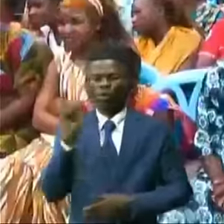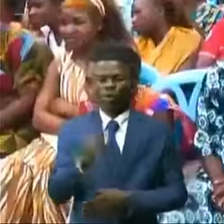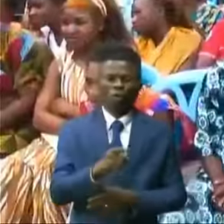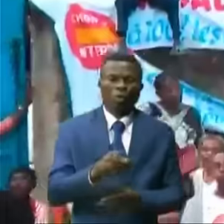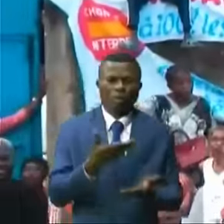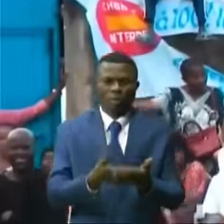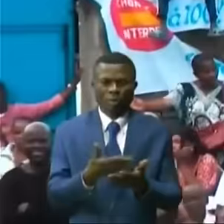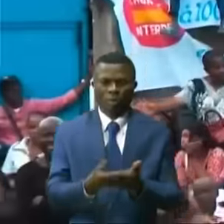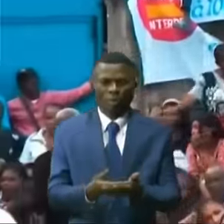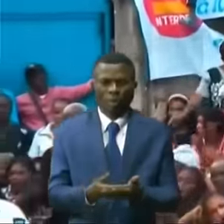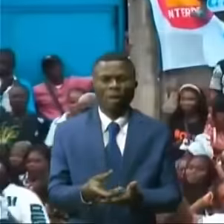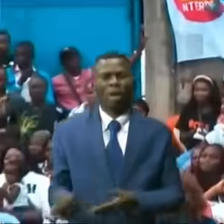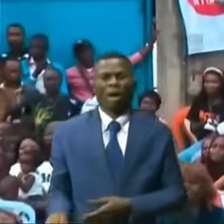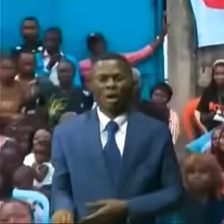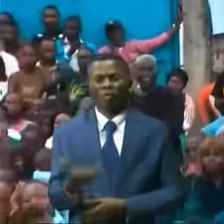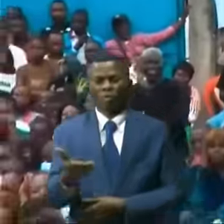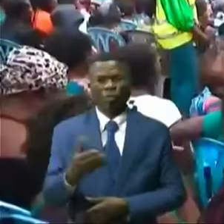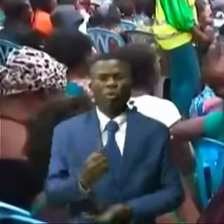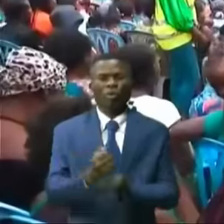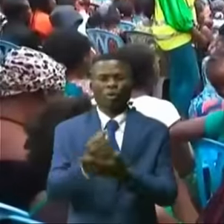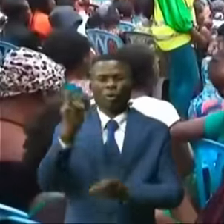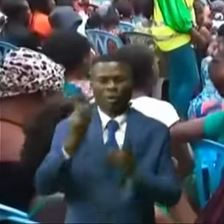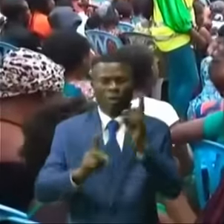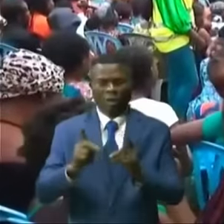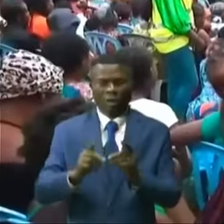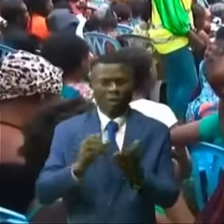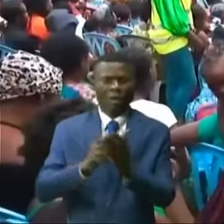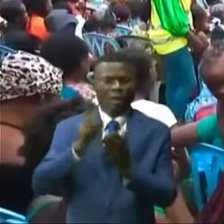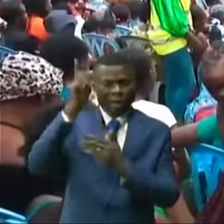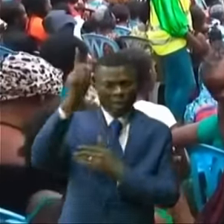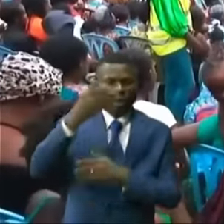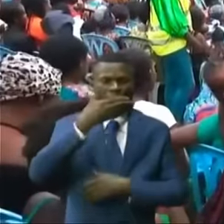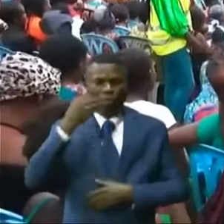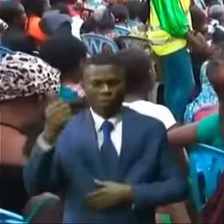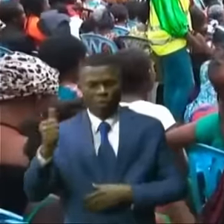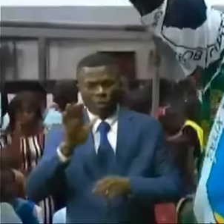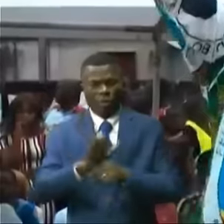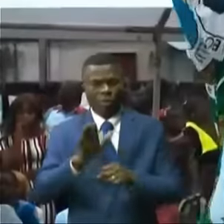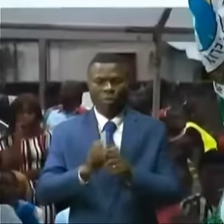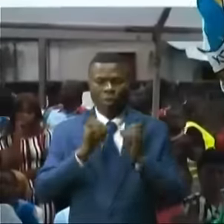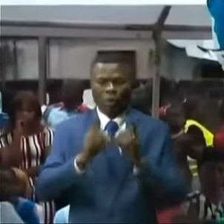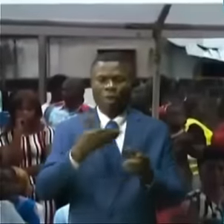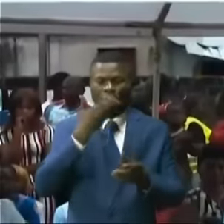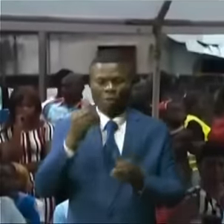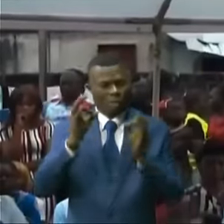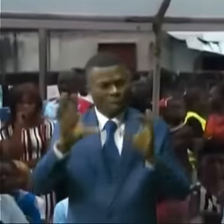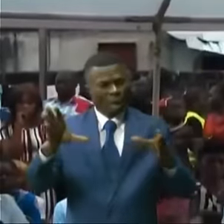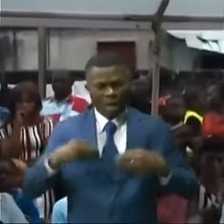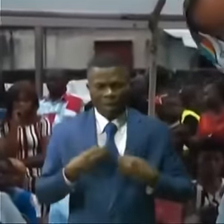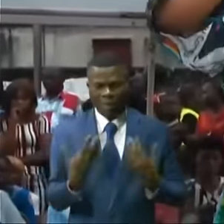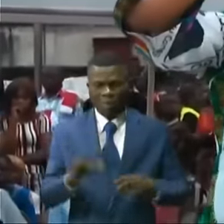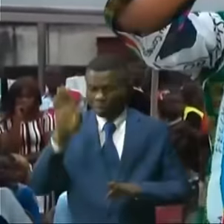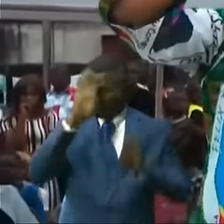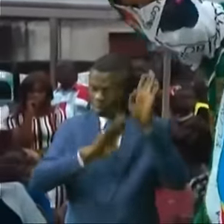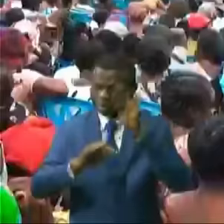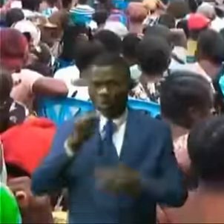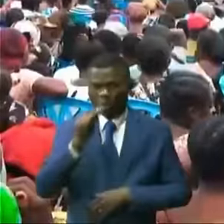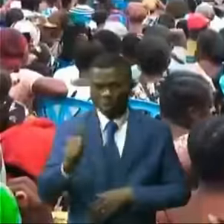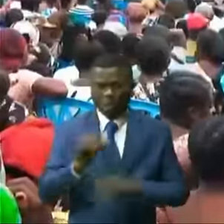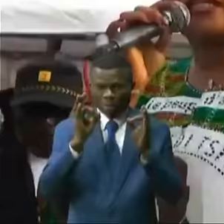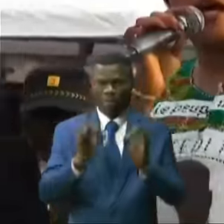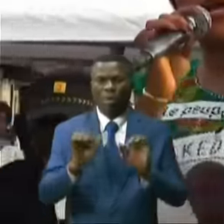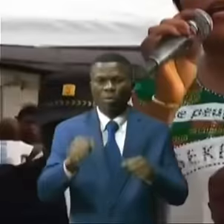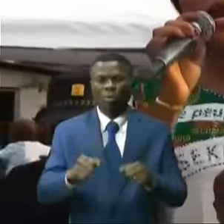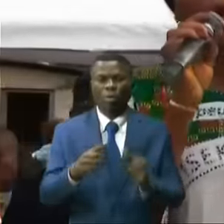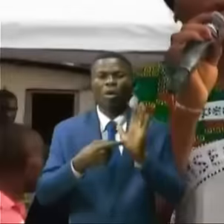et crédible pour le bien-être de la population un profil atypique avec de beau discours ne vous laissez pas emballer au contraire il a lieu de